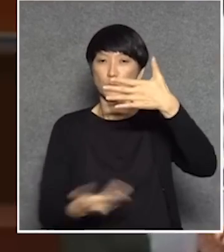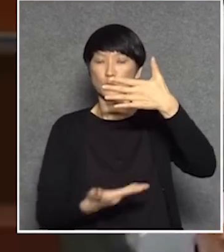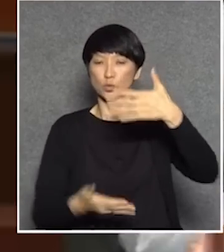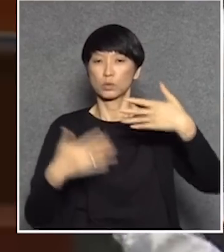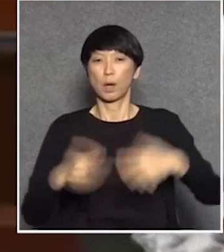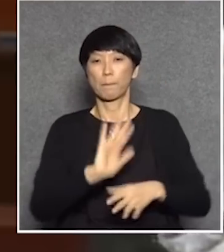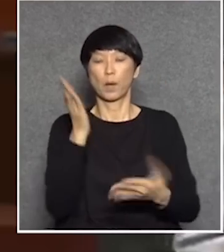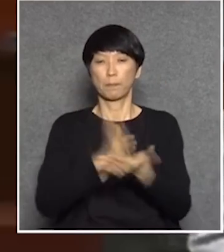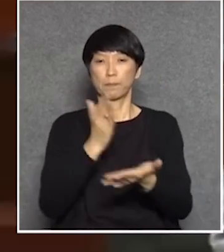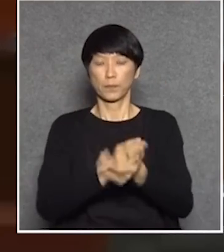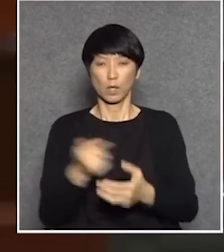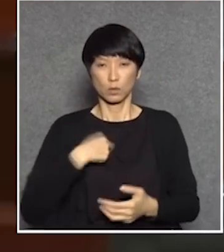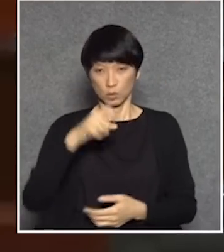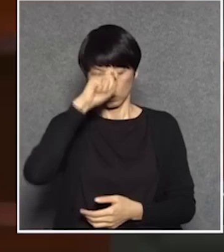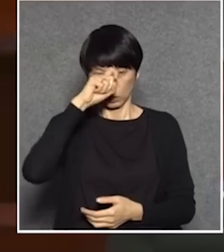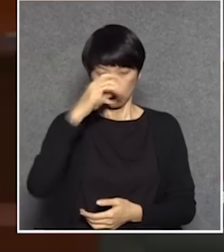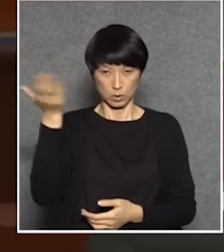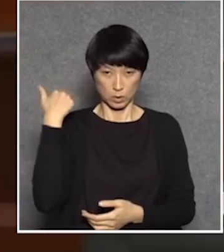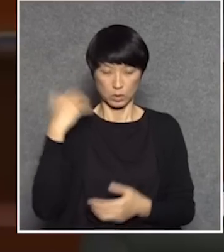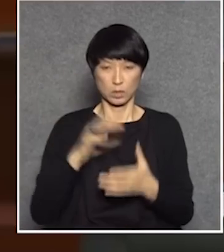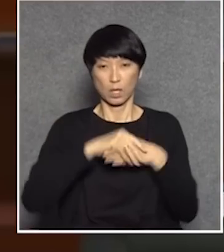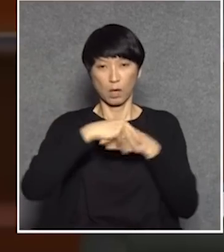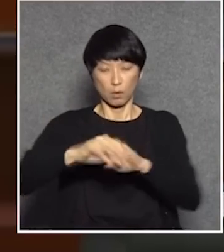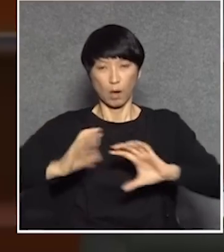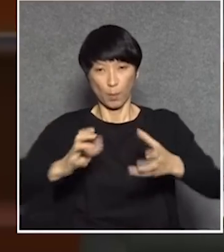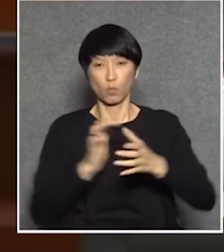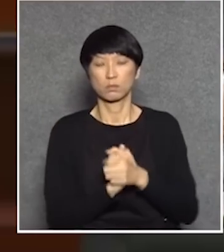係咪我哋就真係打拉布啦，係咪